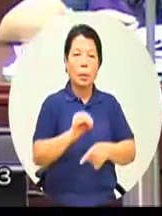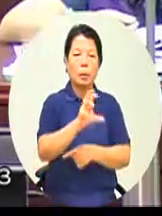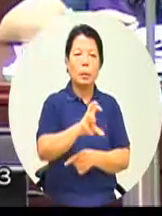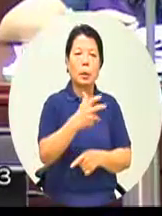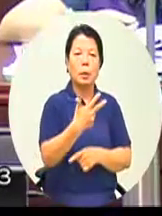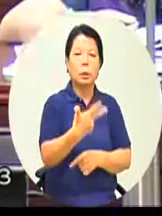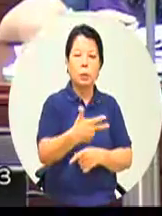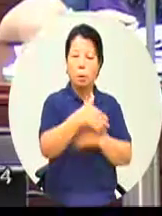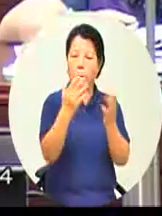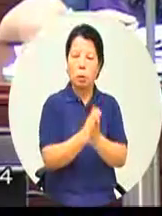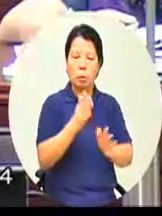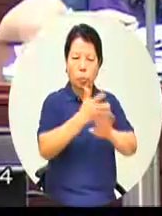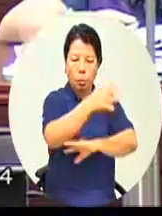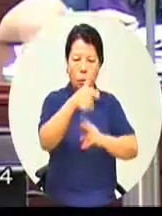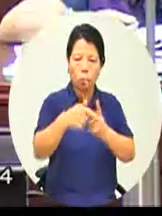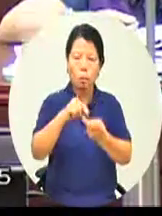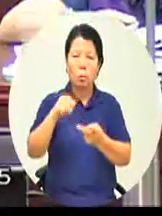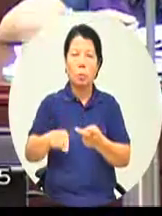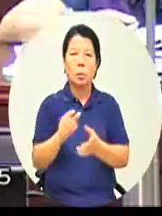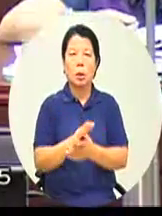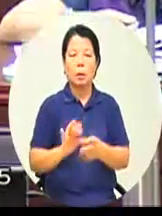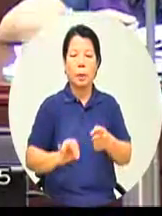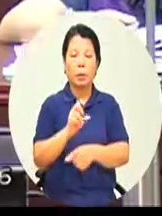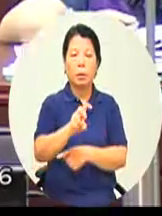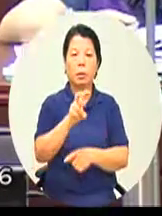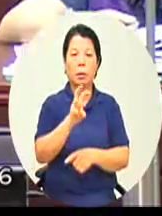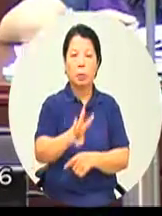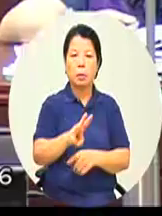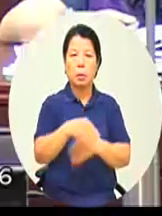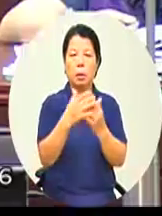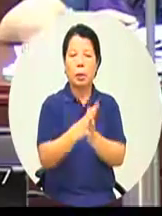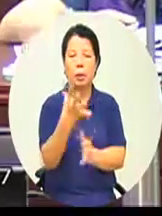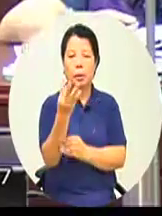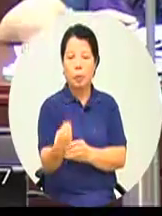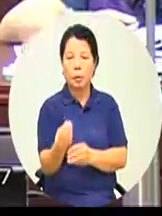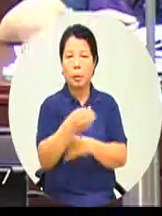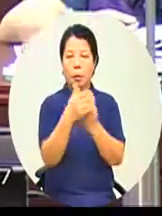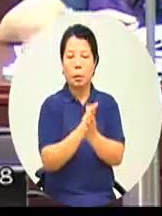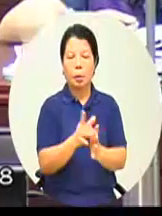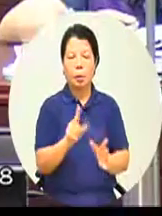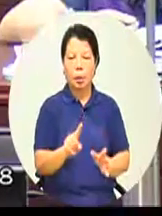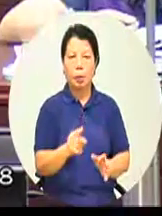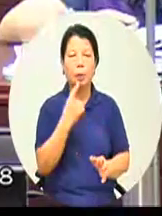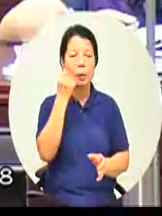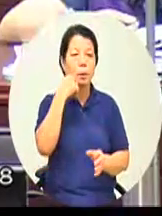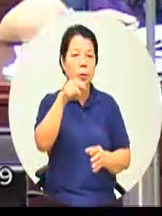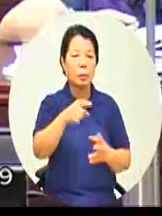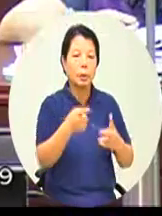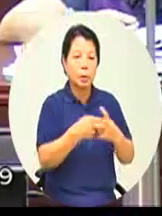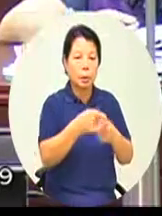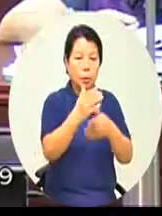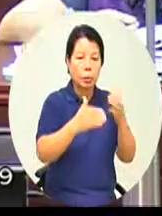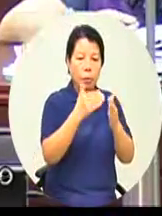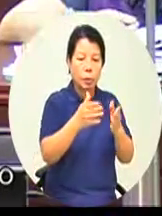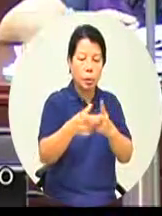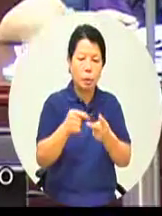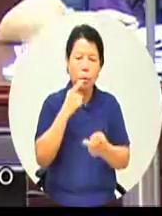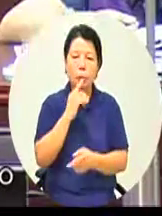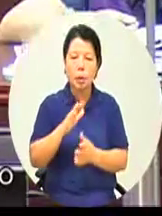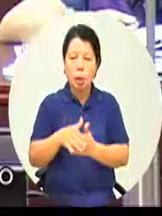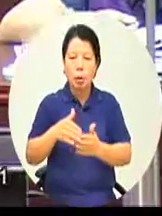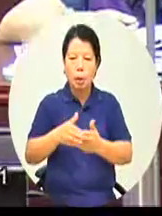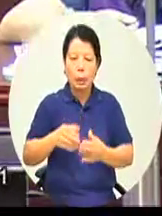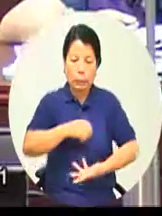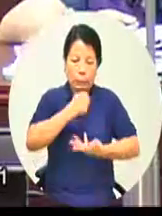意哦，13%是不同意的，就是人数比较少，但是他一个是说喜欢小校规模，一个是担心接送